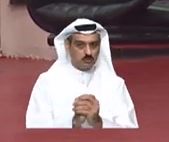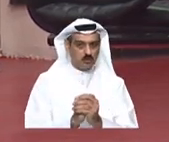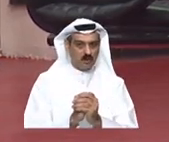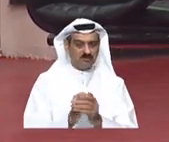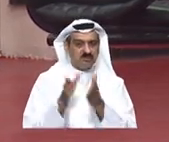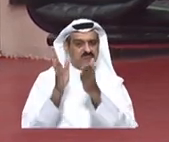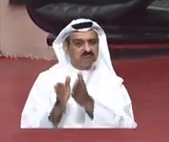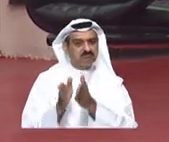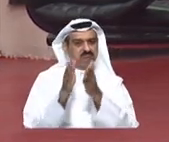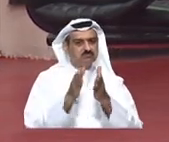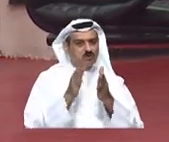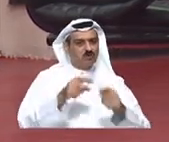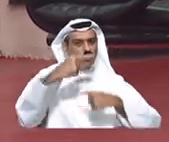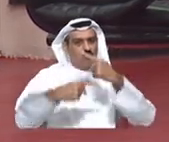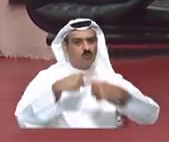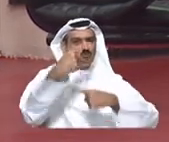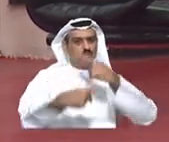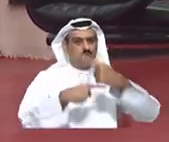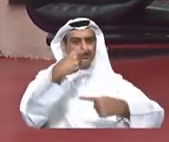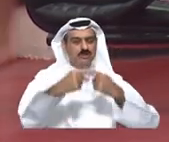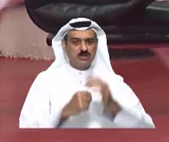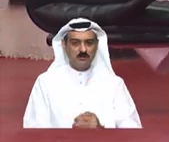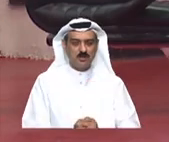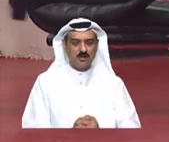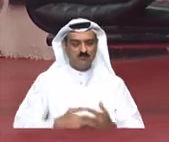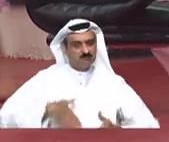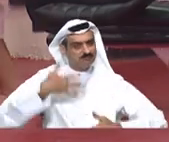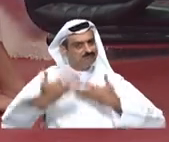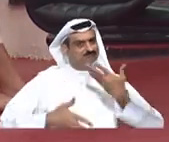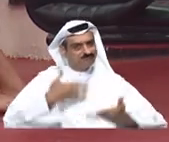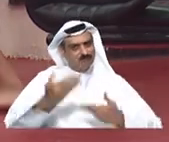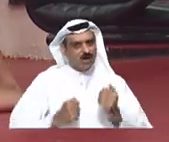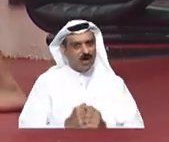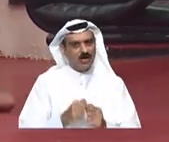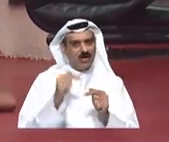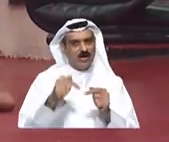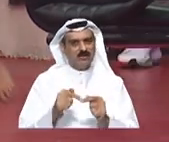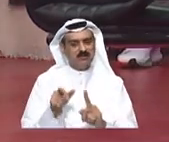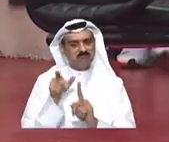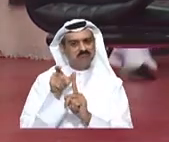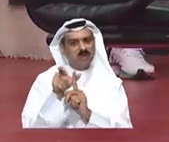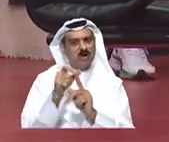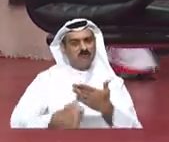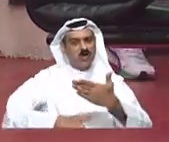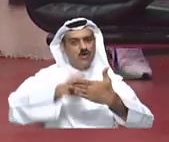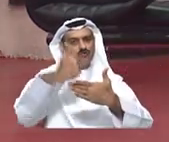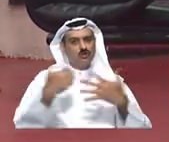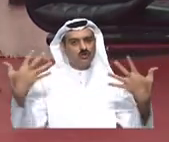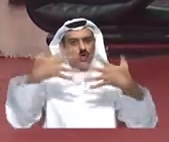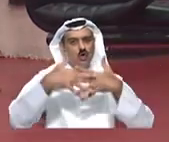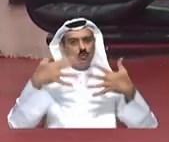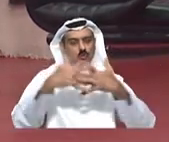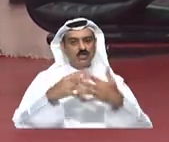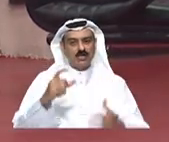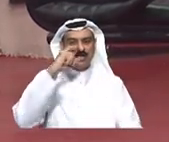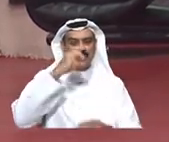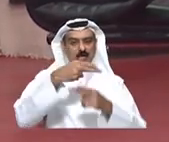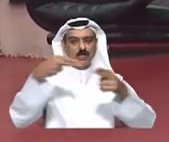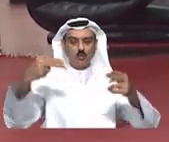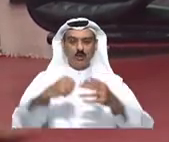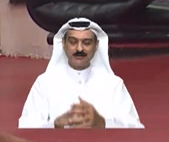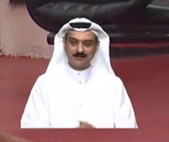تجهيزات على قدم وساق بأجواء من الحماس وسط تطلعات بالفوز بمشاركة عدد من النوادي